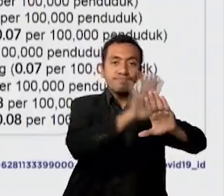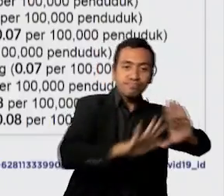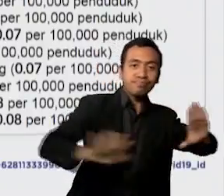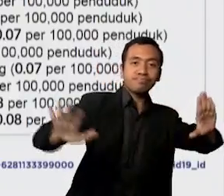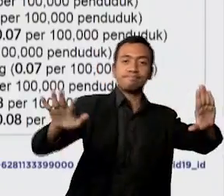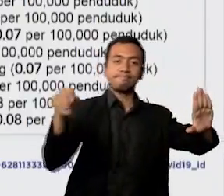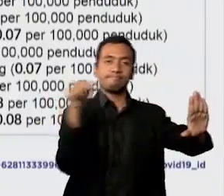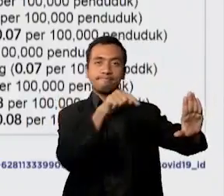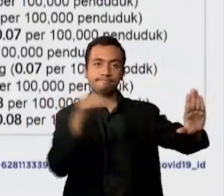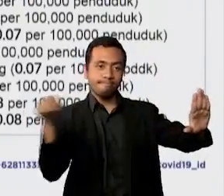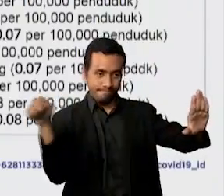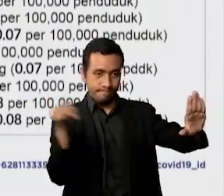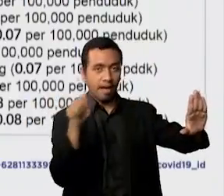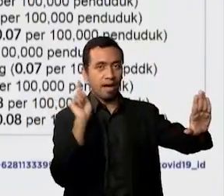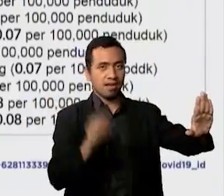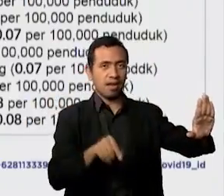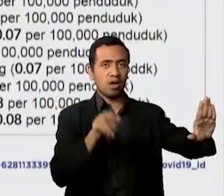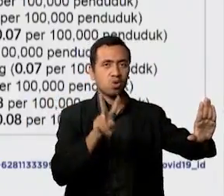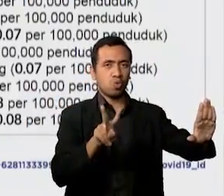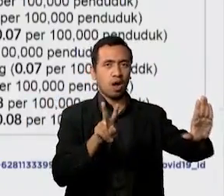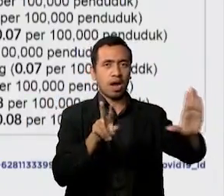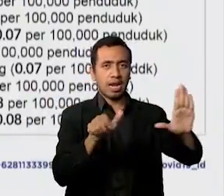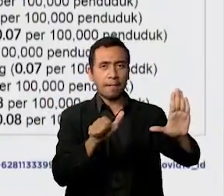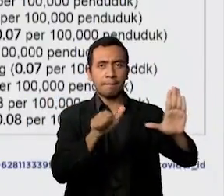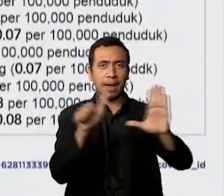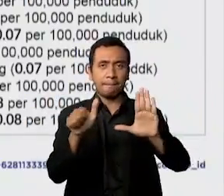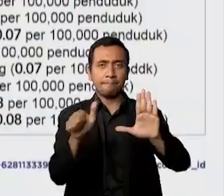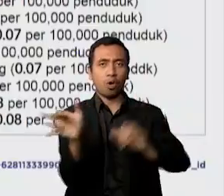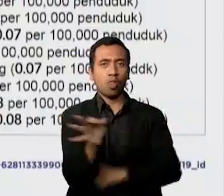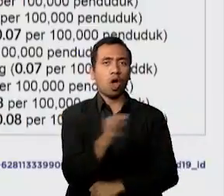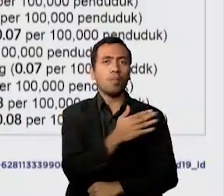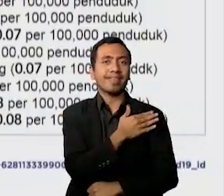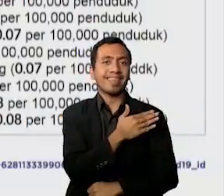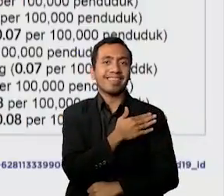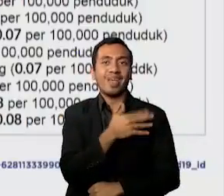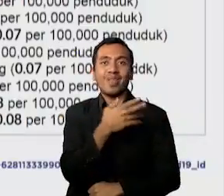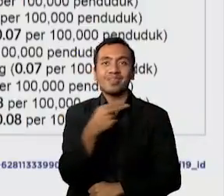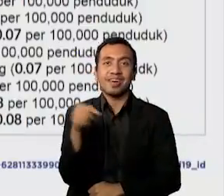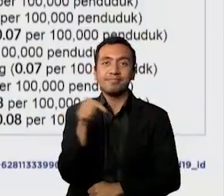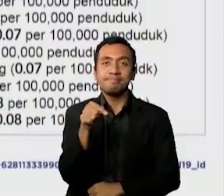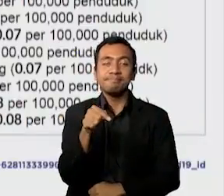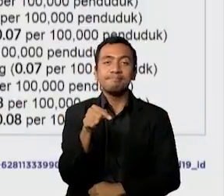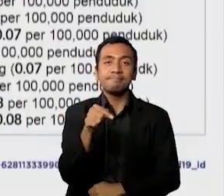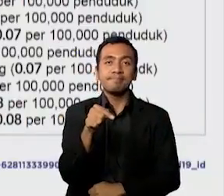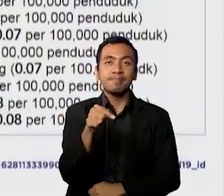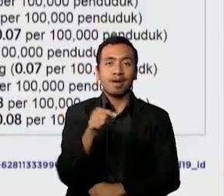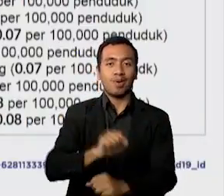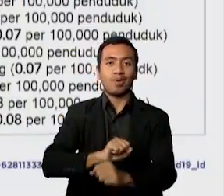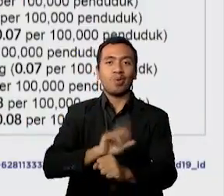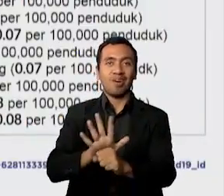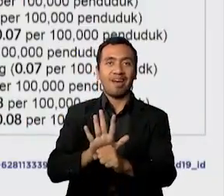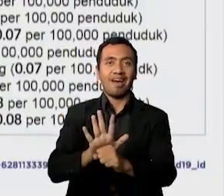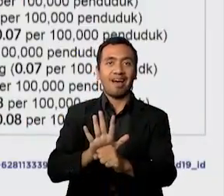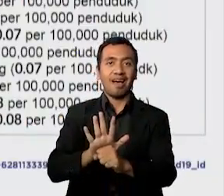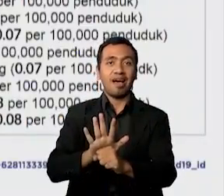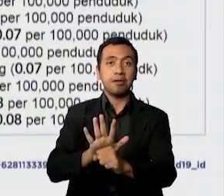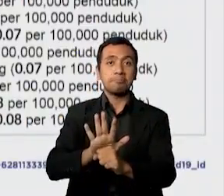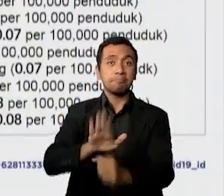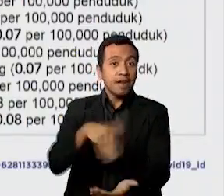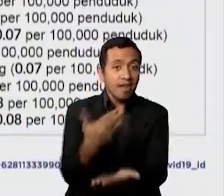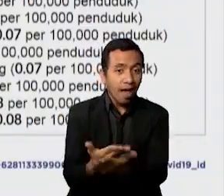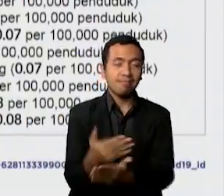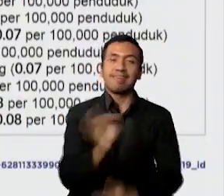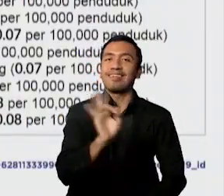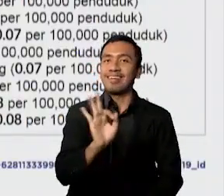dapat melihat terdapat 266 kabupaten kota di Indonesia yang tidak terdapat angka kematian